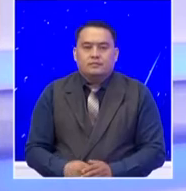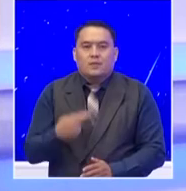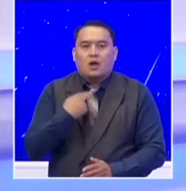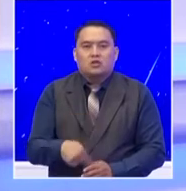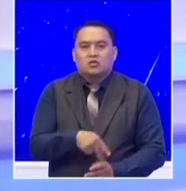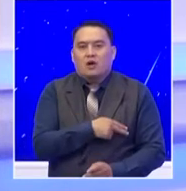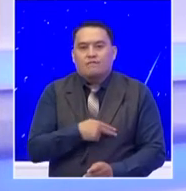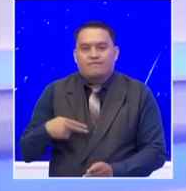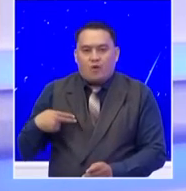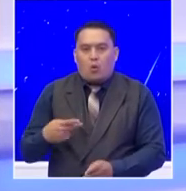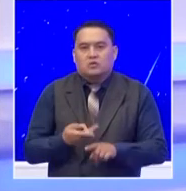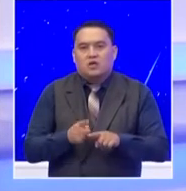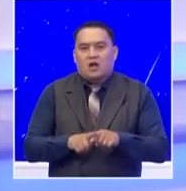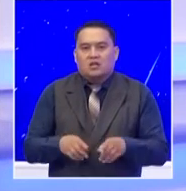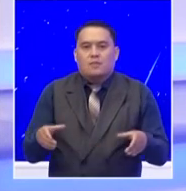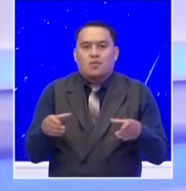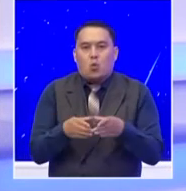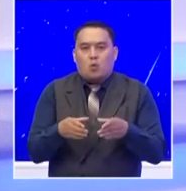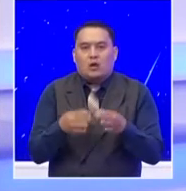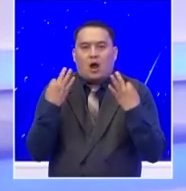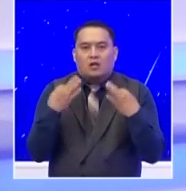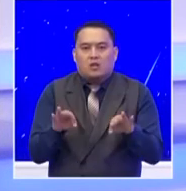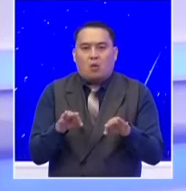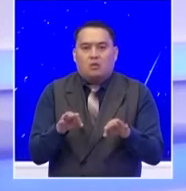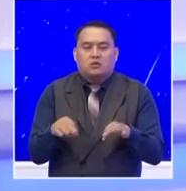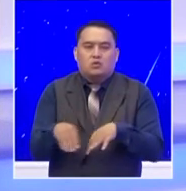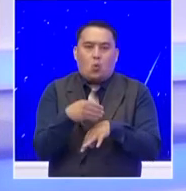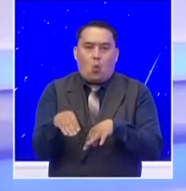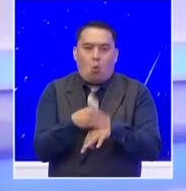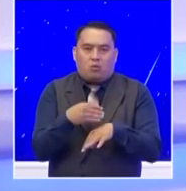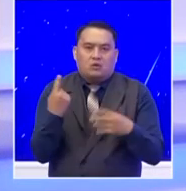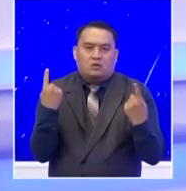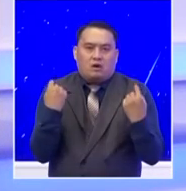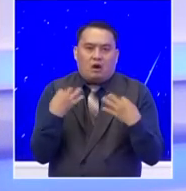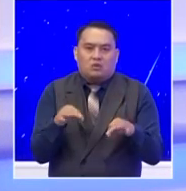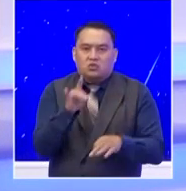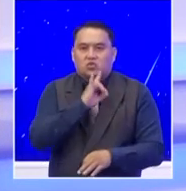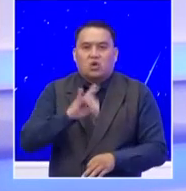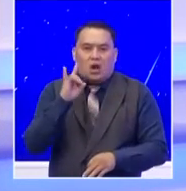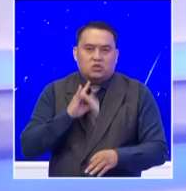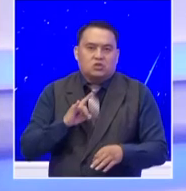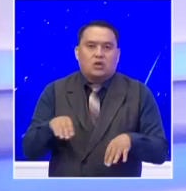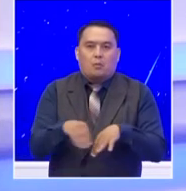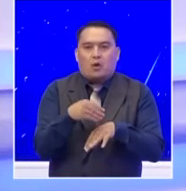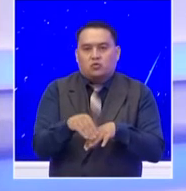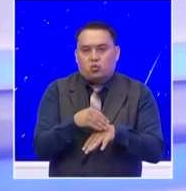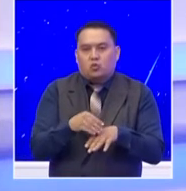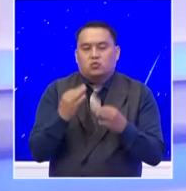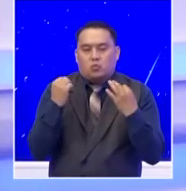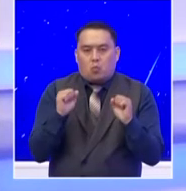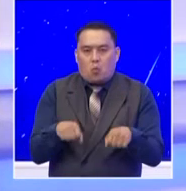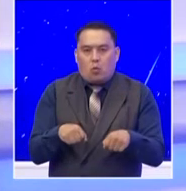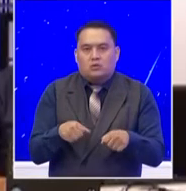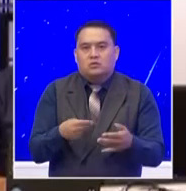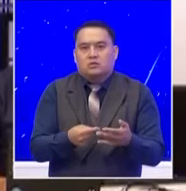Нижняя палата Федерального собрания Швейцарии одобрила однополые браки и разрешила женщинам в однополых союзах получать доступ к